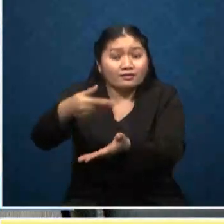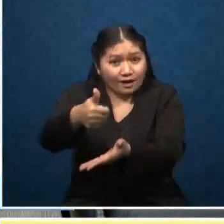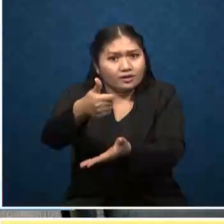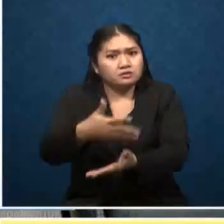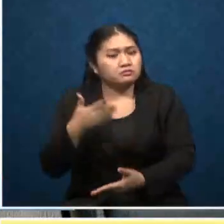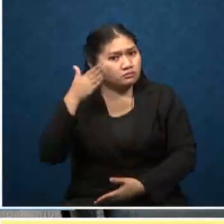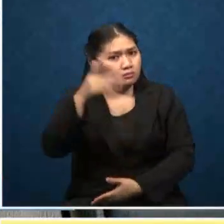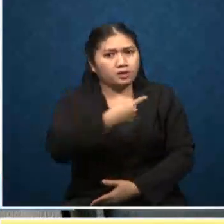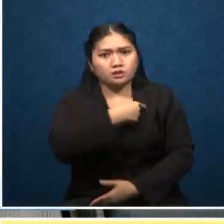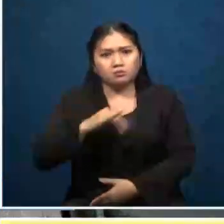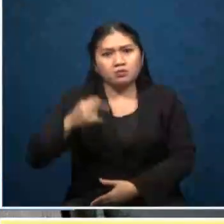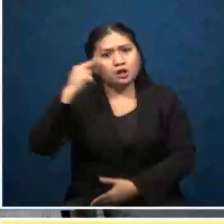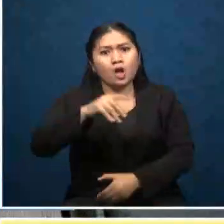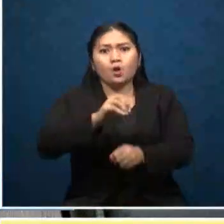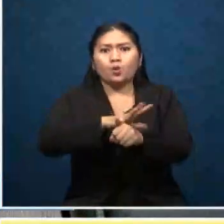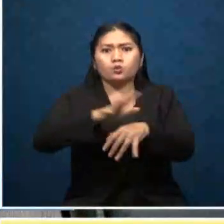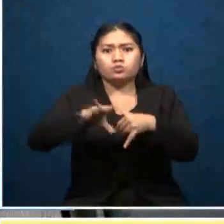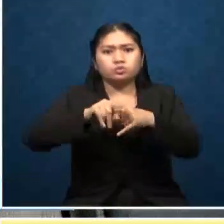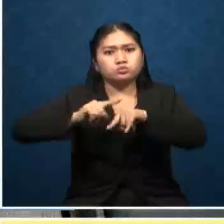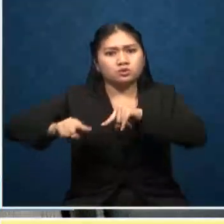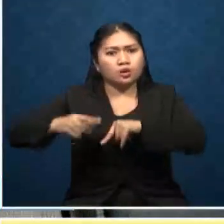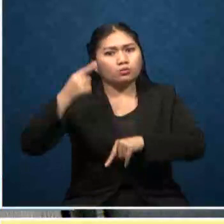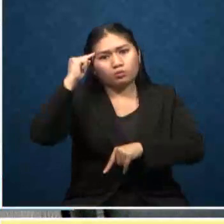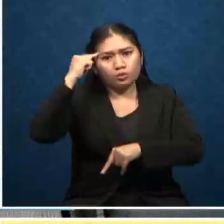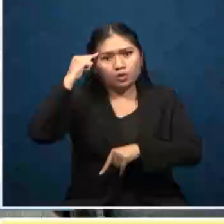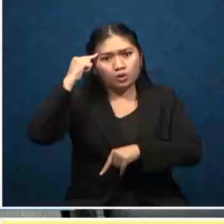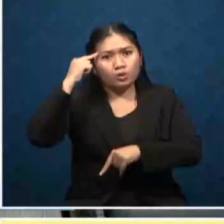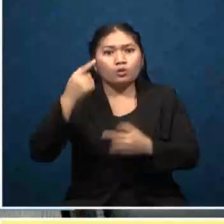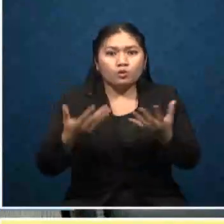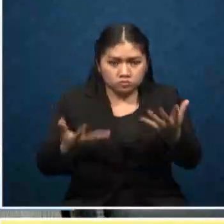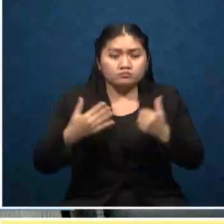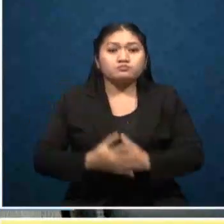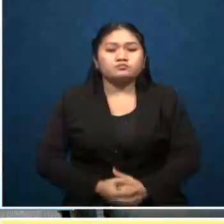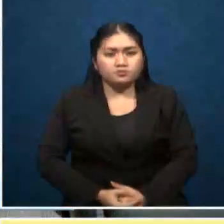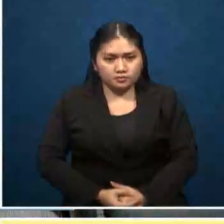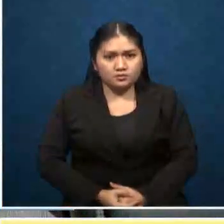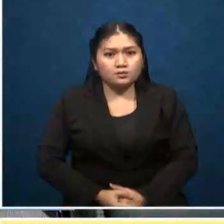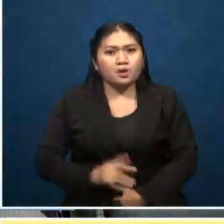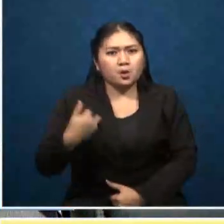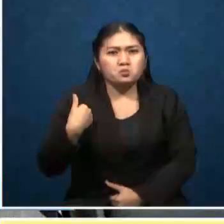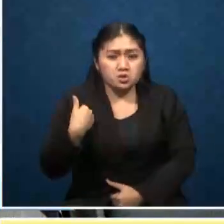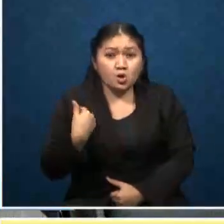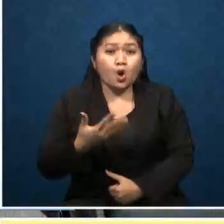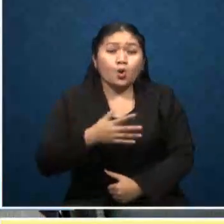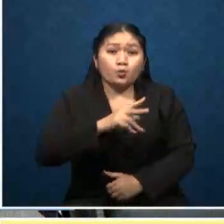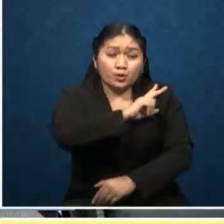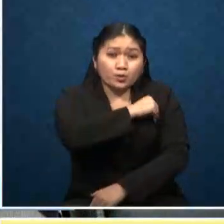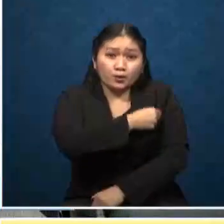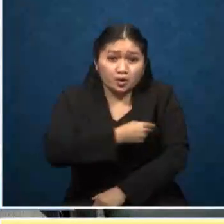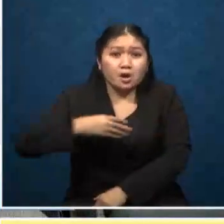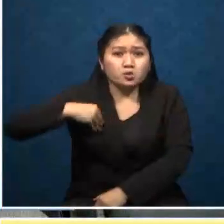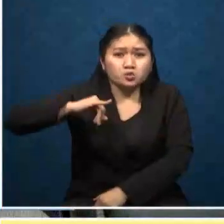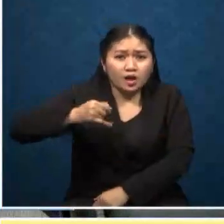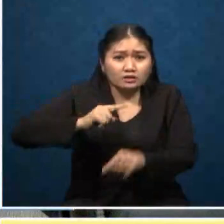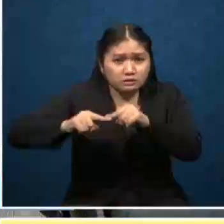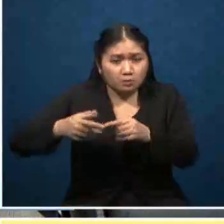การใอนาคตได้โงควิบานมแงเช่นจุลา เช่นภูมิพลนิดเดทามาทานเขามีอุปกรณ์สามารถจัดสัน